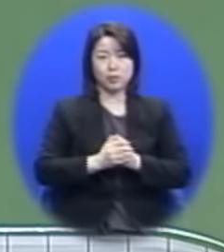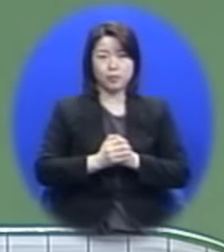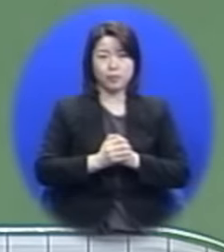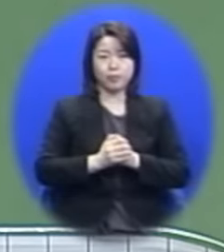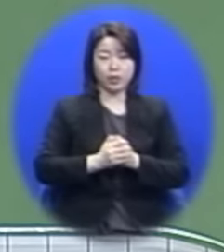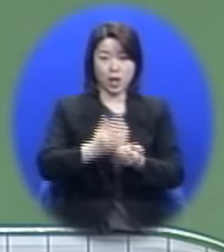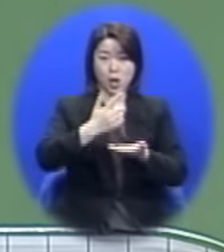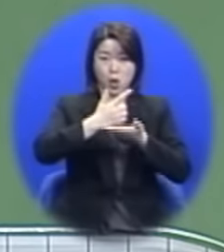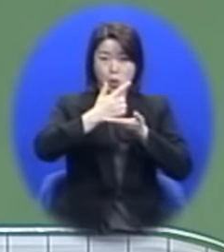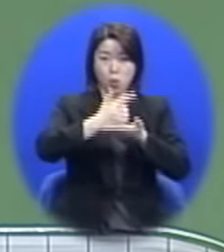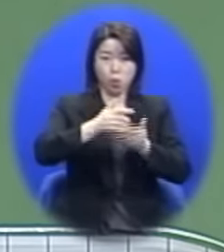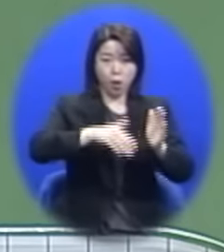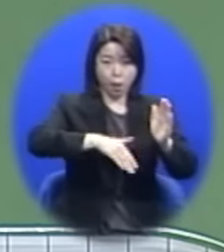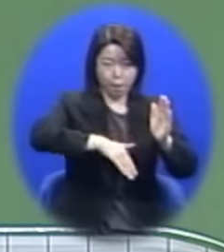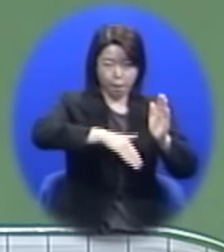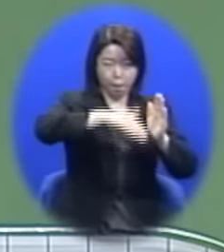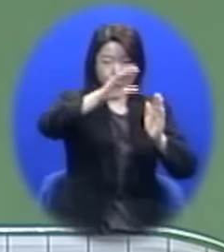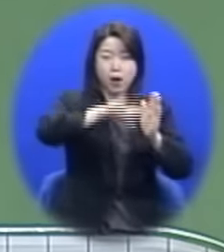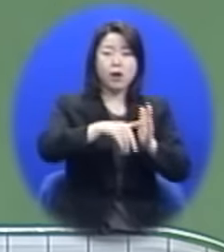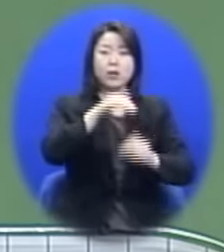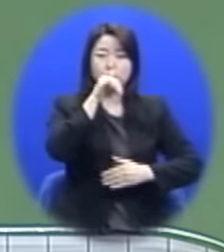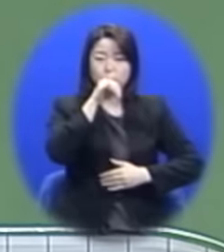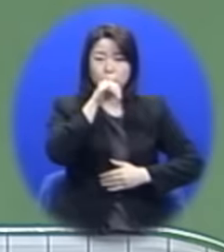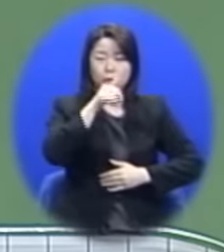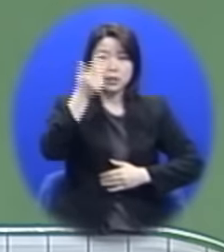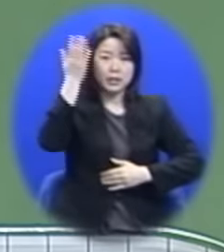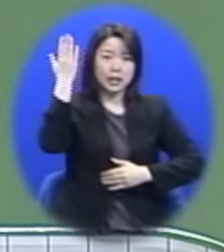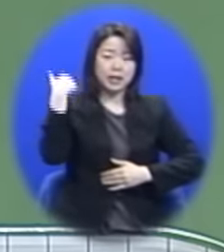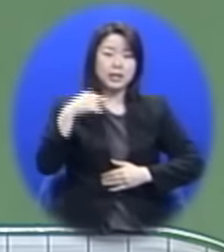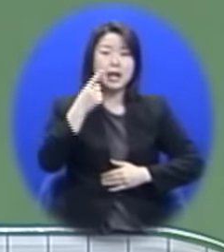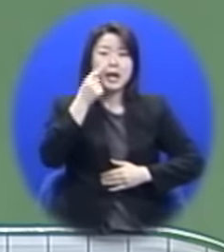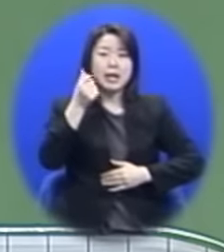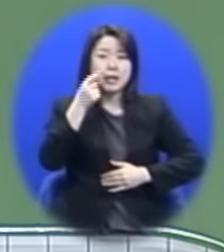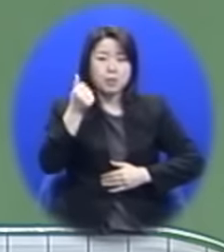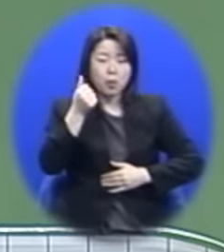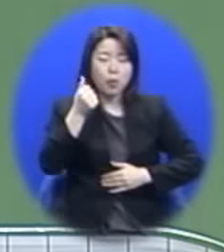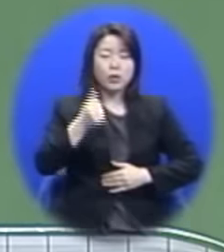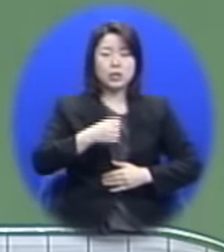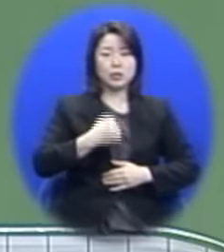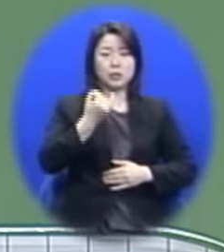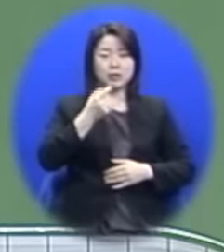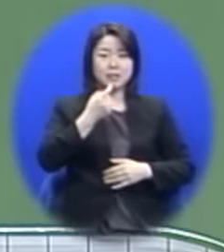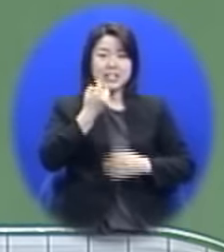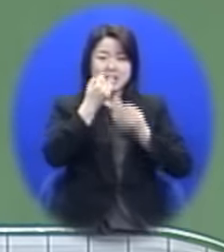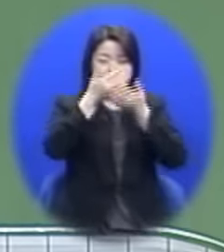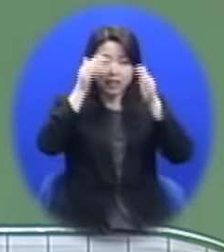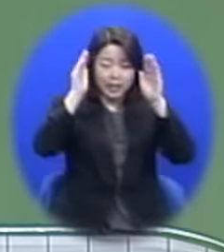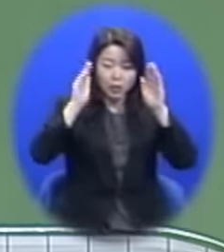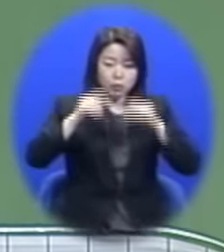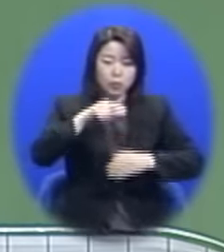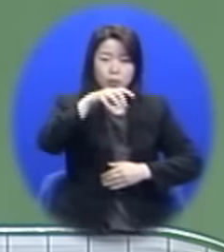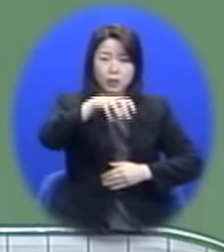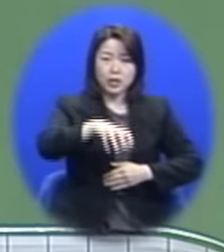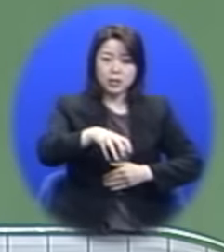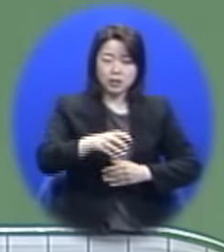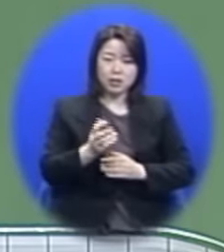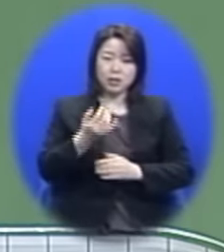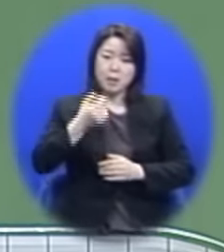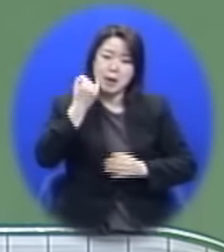노아 홍수도 그랬고, 몇년 전에 일본과 인도네시아에서 일어난 쓰나미도 우리가 다 아직도 기억하고